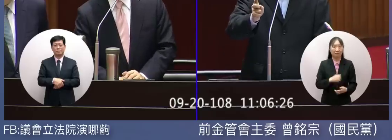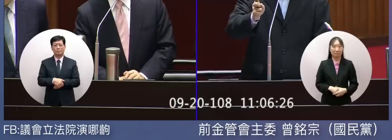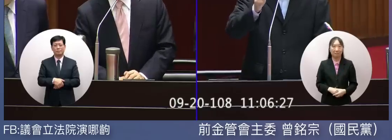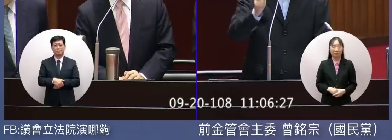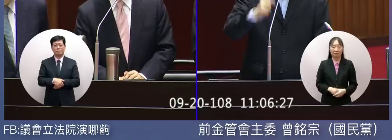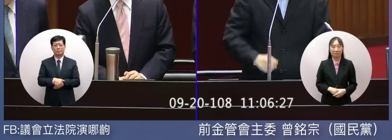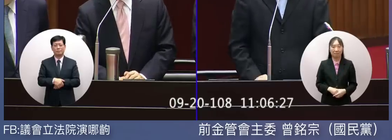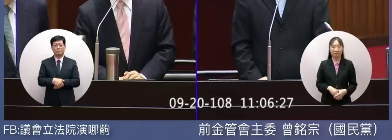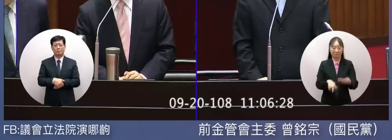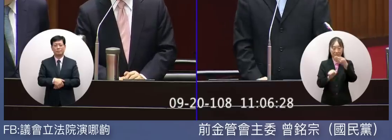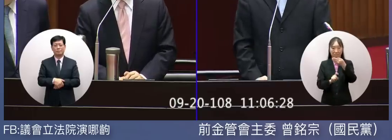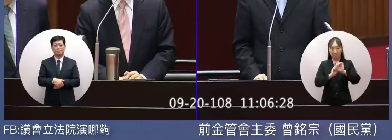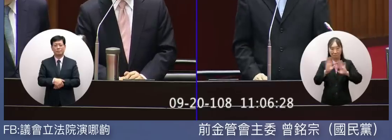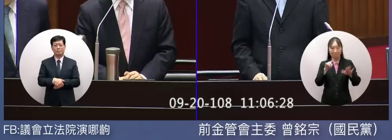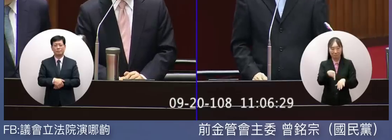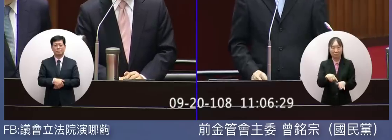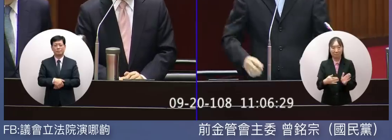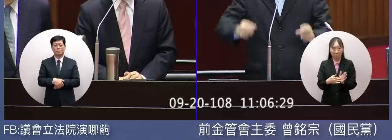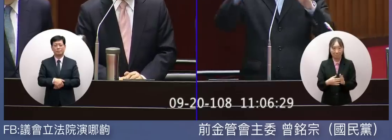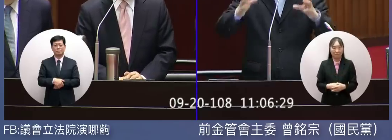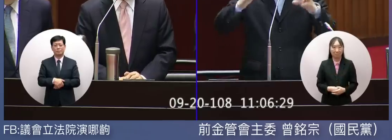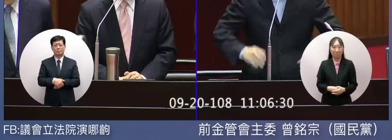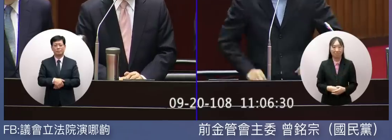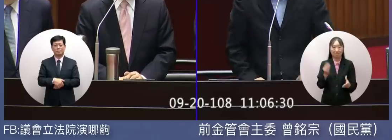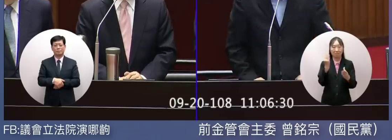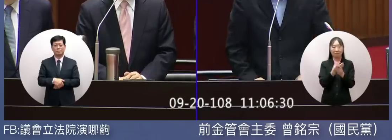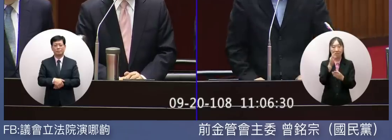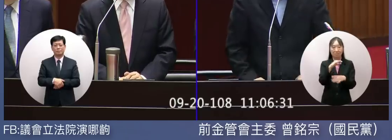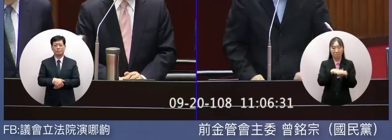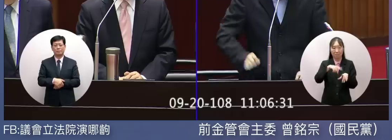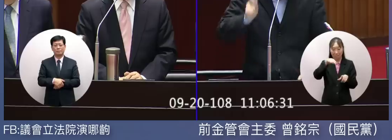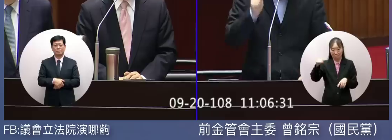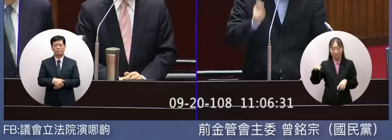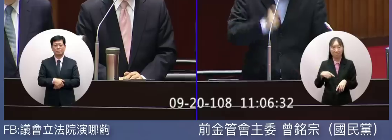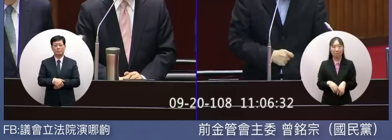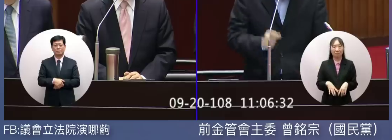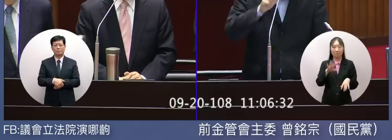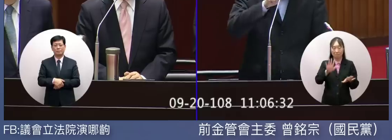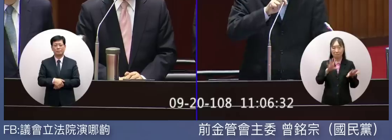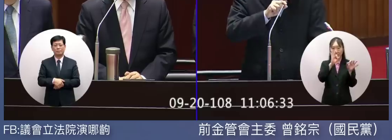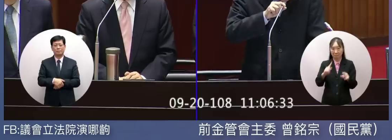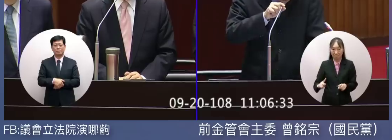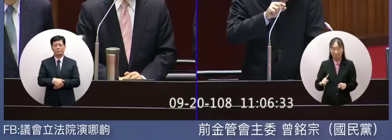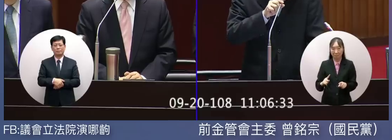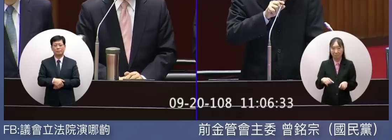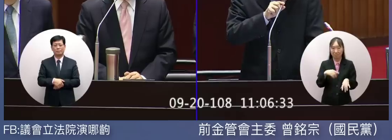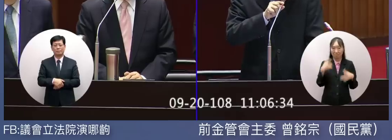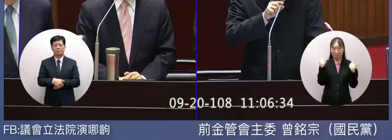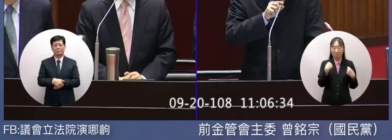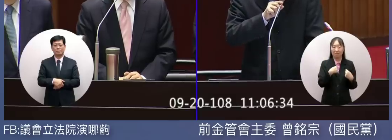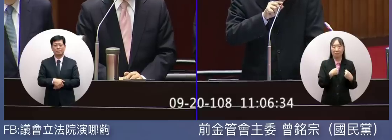你9月10号宣布之后，股价会波动哎，已经降了，已经